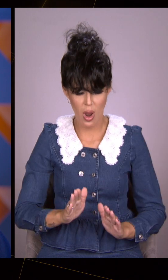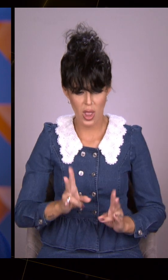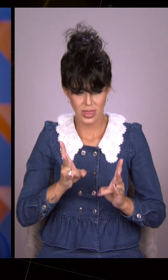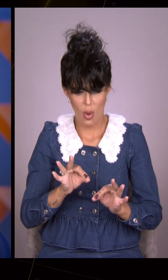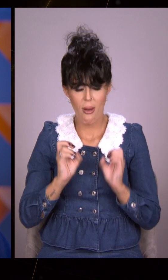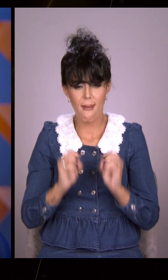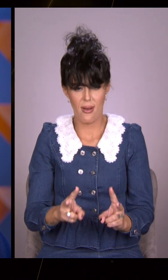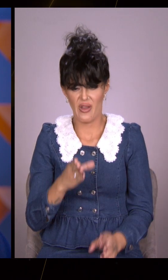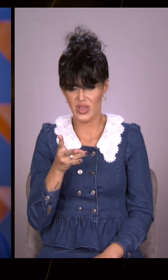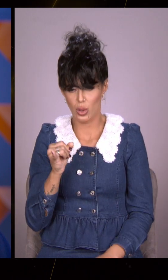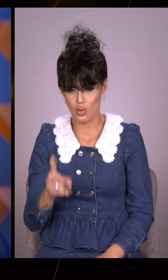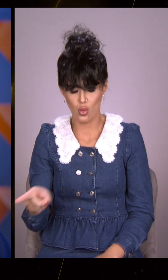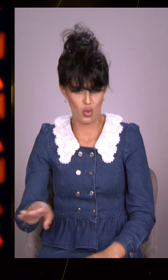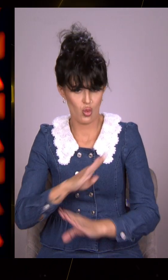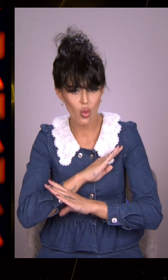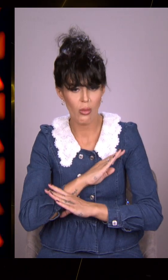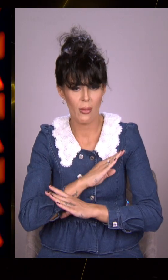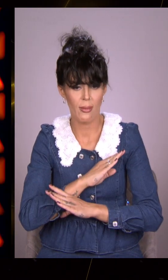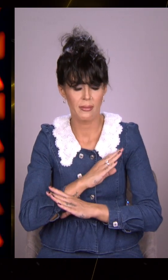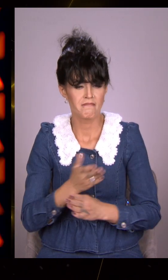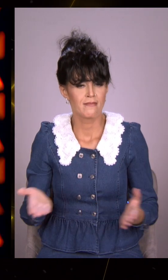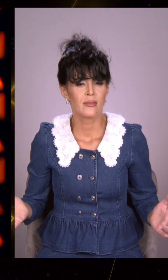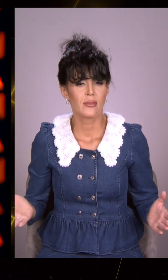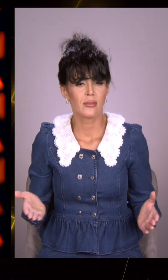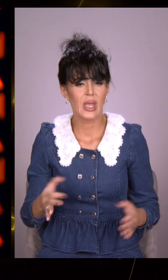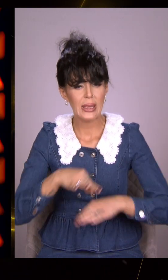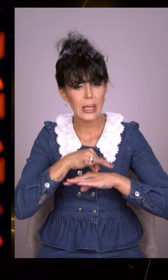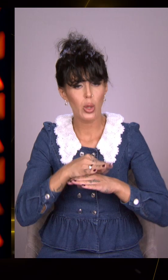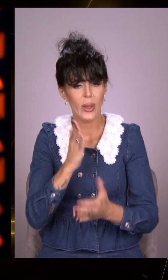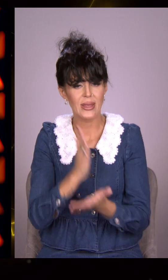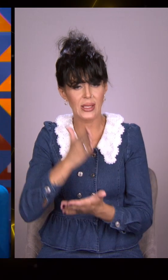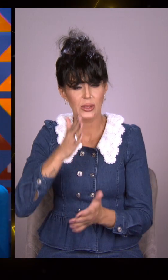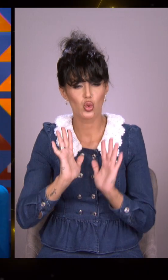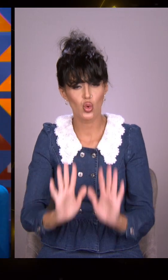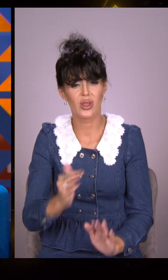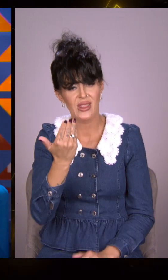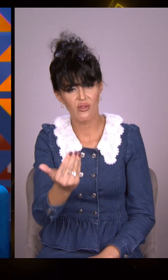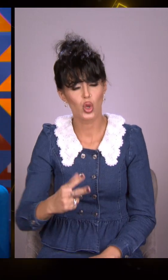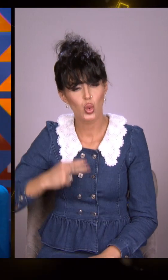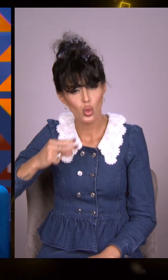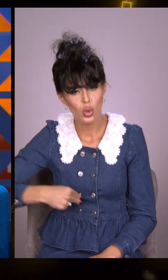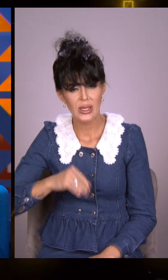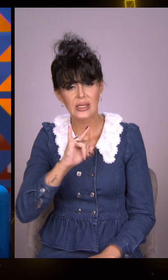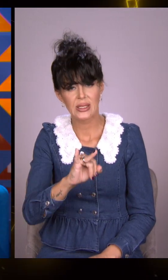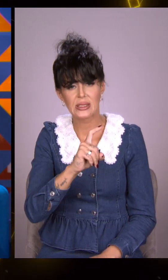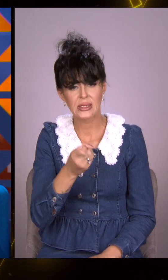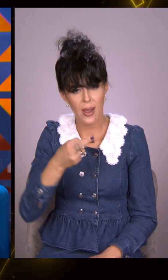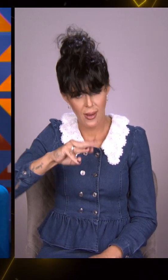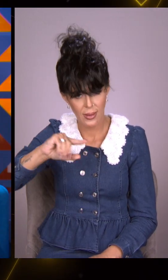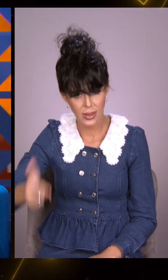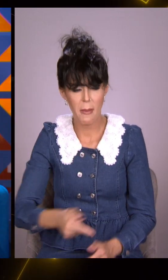онука вашого після його смерті. Є тіло тільки вашої доньки та вашого зятя. Так. Ви їх поховали.